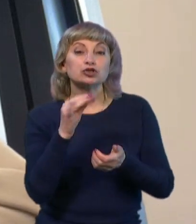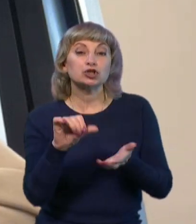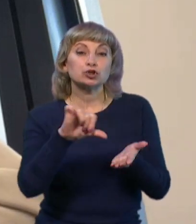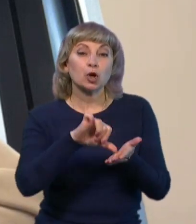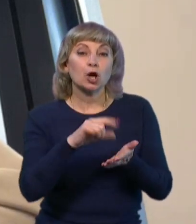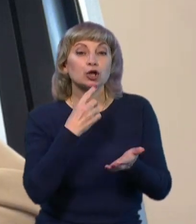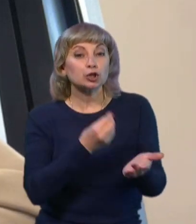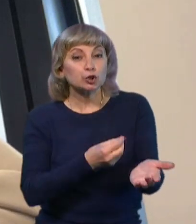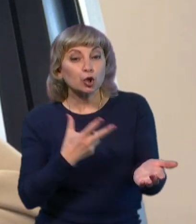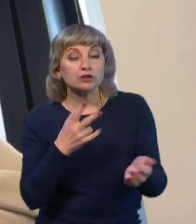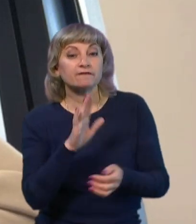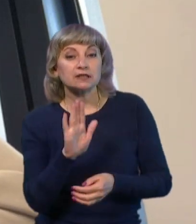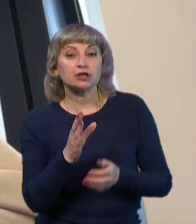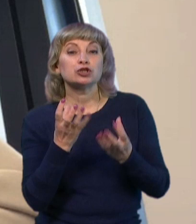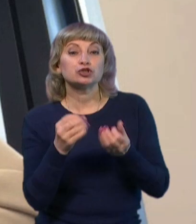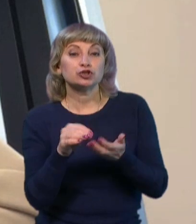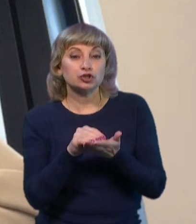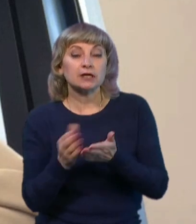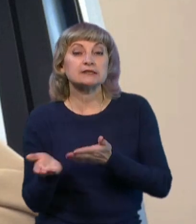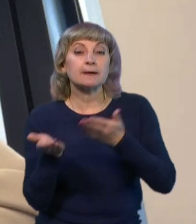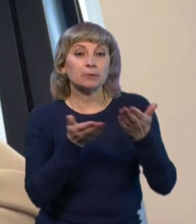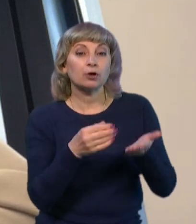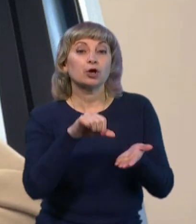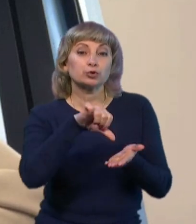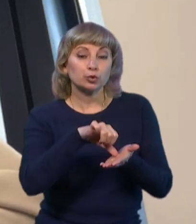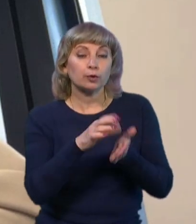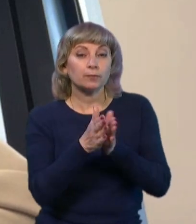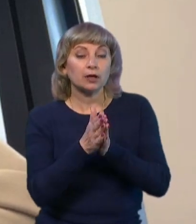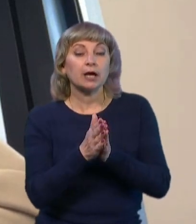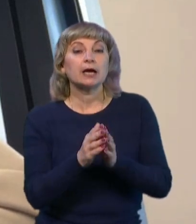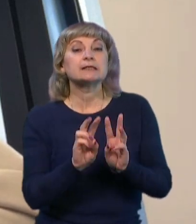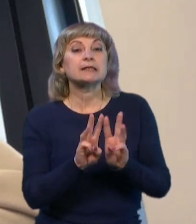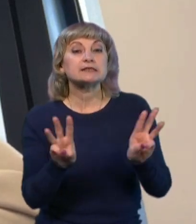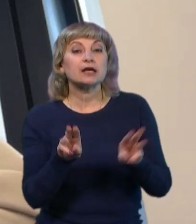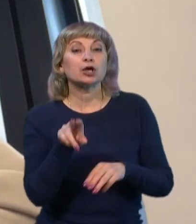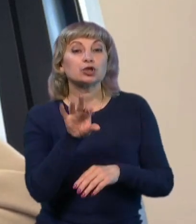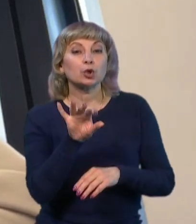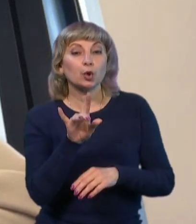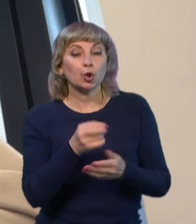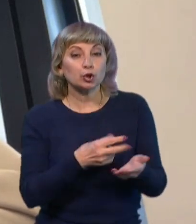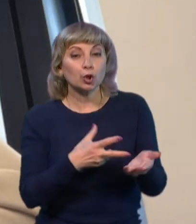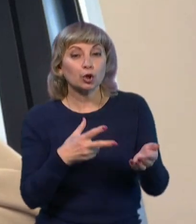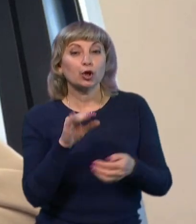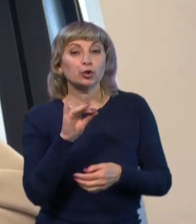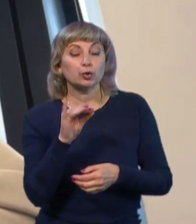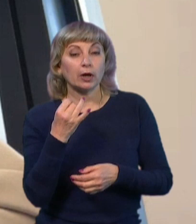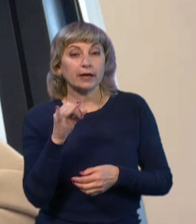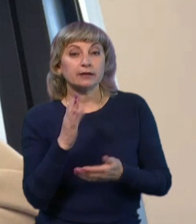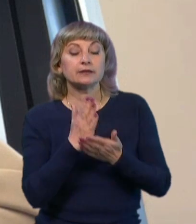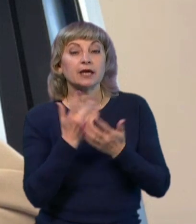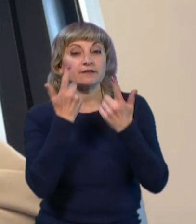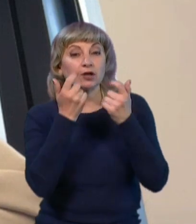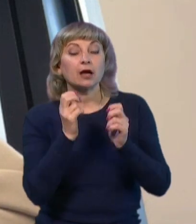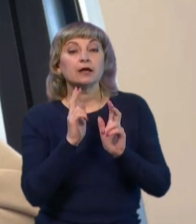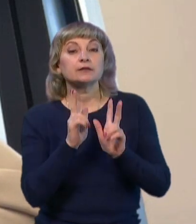донорства, чи ні. Щиро запрошую, долучайтеся, будь ласка, на сайті Donor.ua є вся інформація, де можна здати кров, як